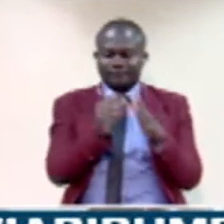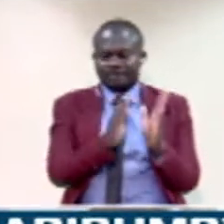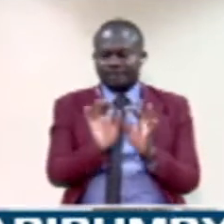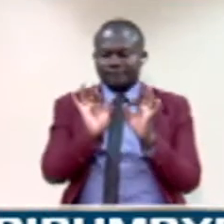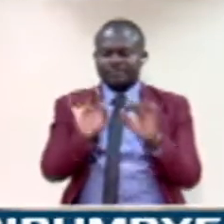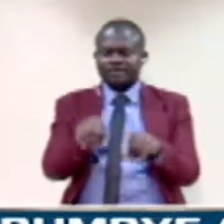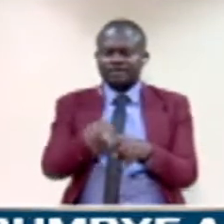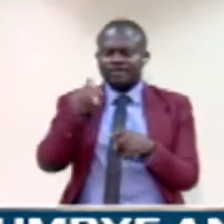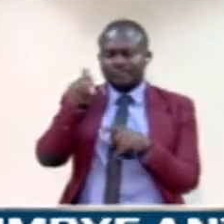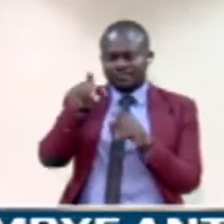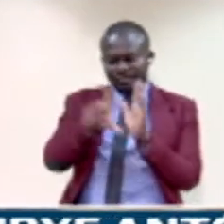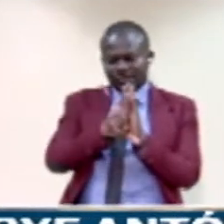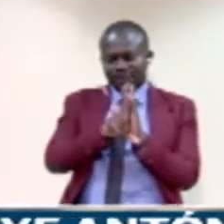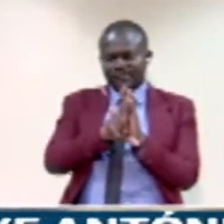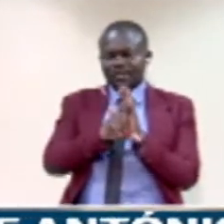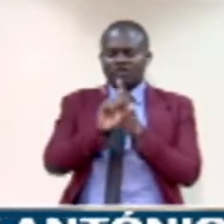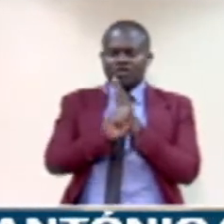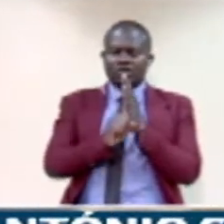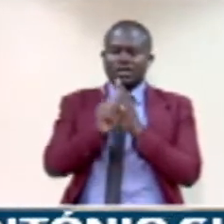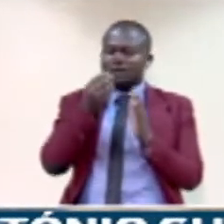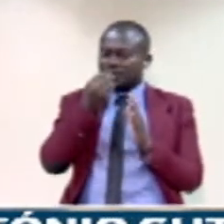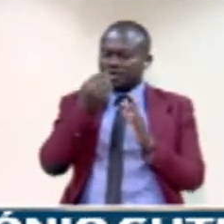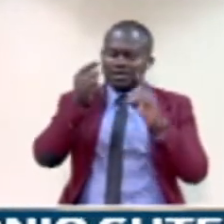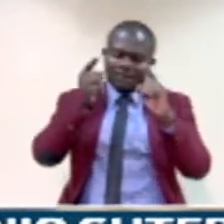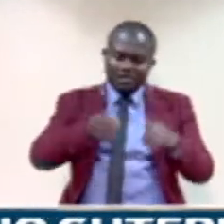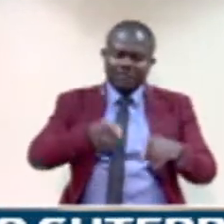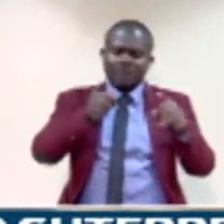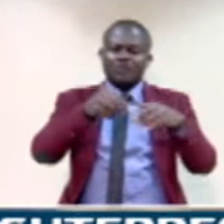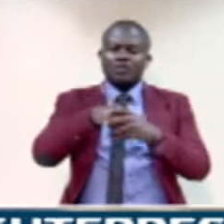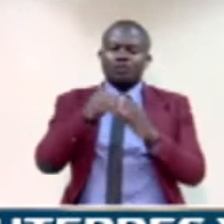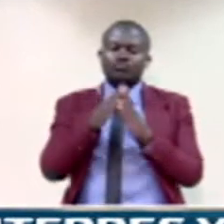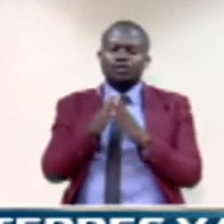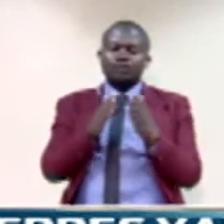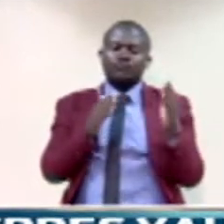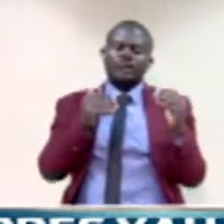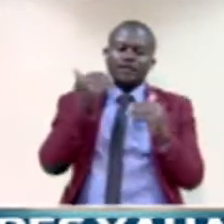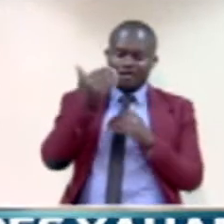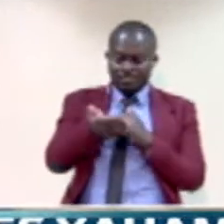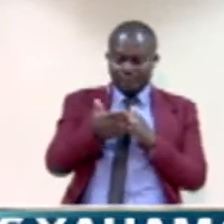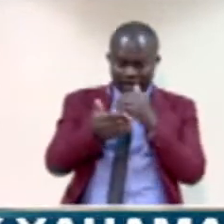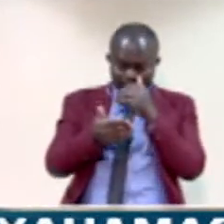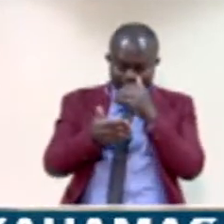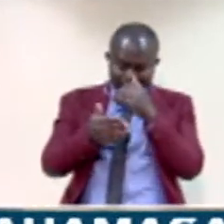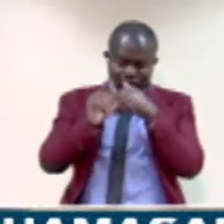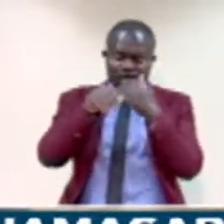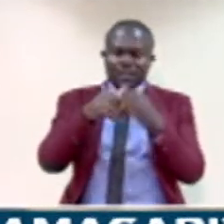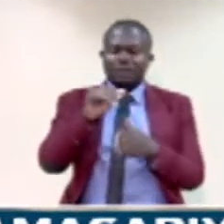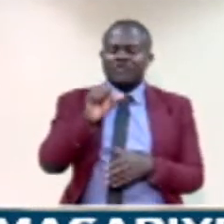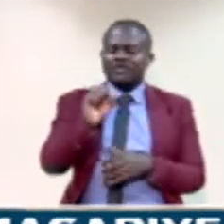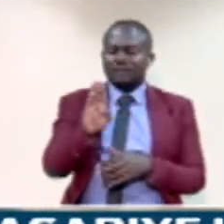nk'uko bitegetse. Umurenge ibyo kurya barabizana tukabishyira ku mudugudu, noneho nyuma tukagenda tujya mu isibo